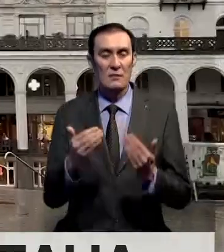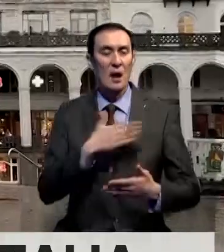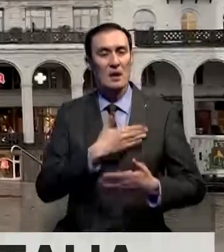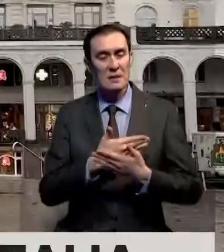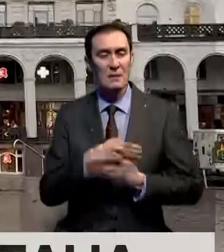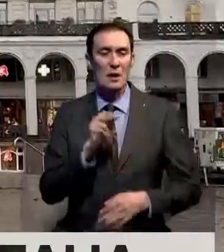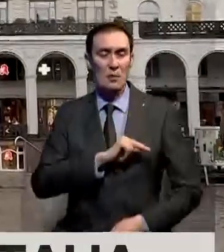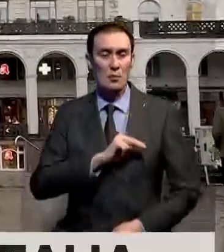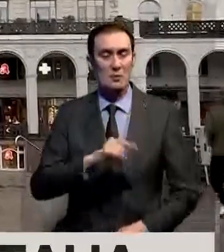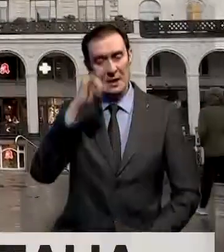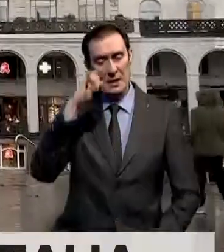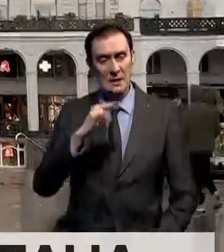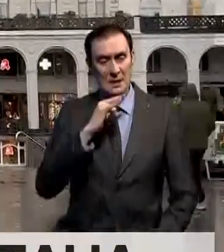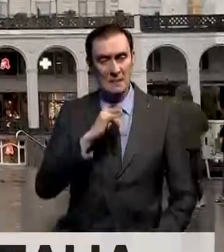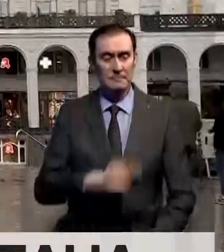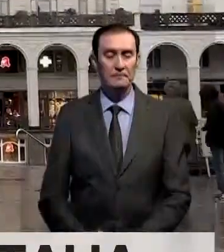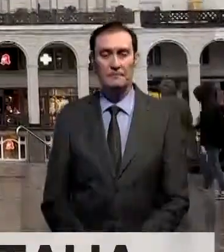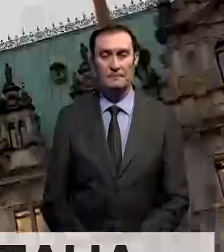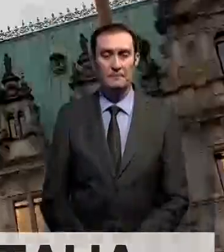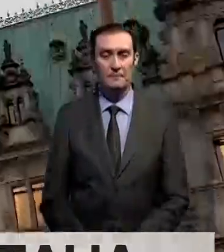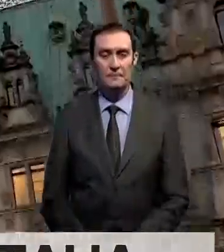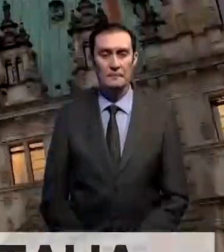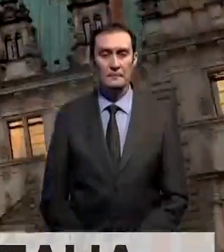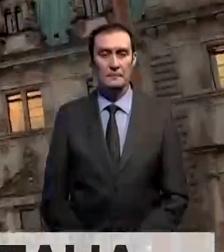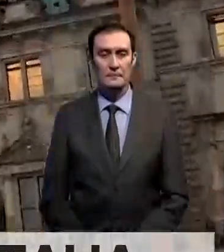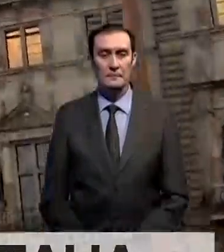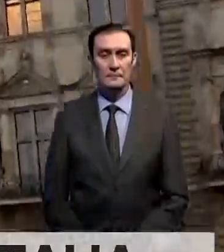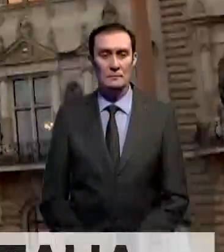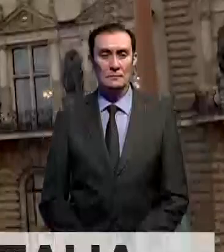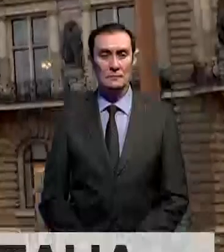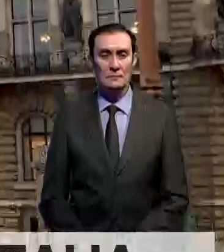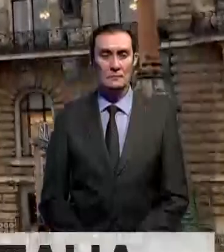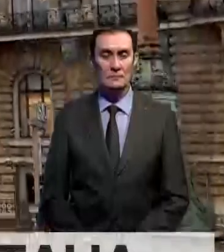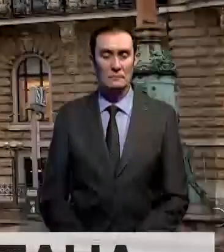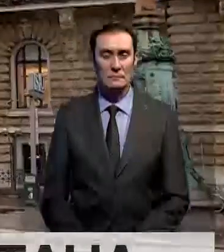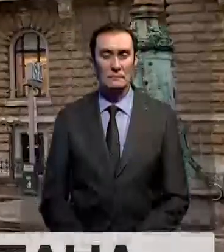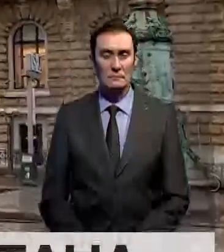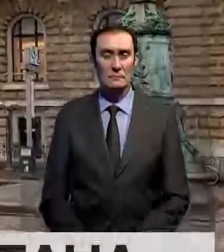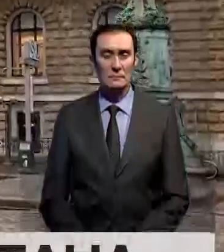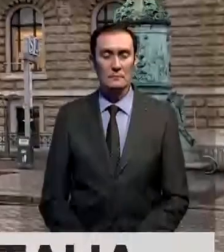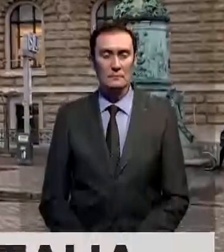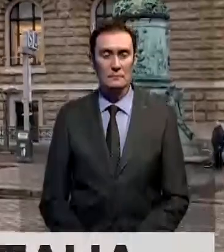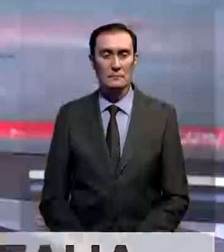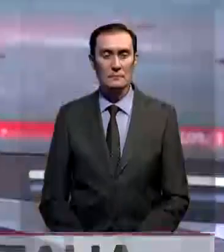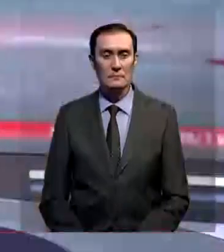активно сотрудничают с Казахстаном. Шолпан Найманбаева, Милослав Лавриновский, Хабар 24, Германия.